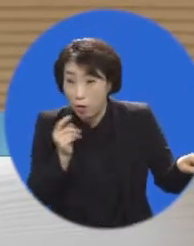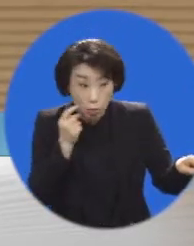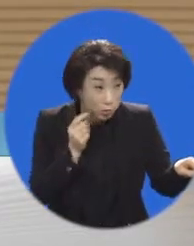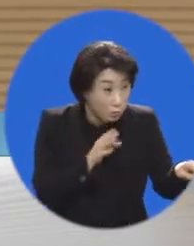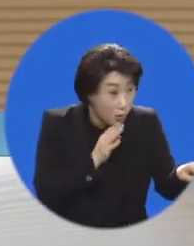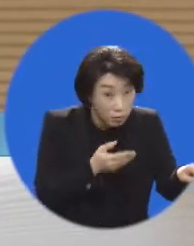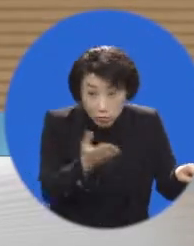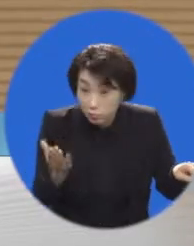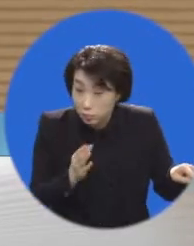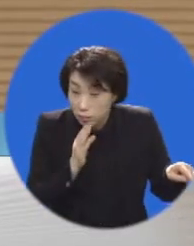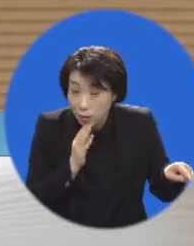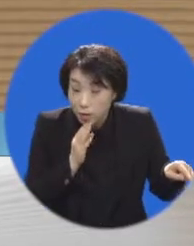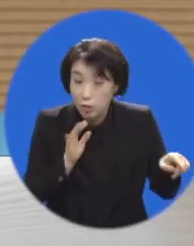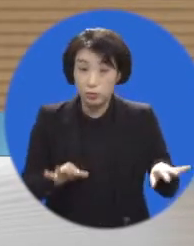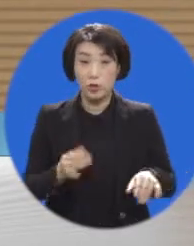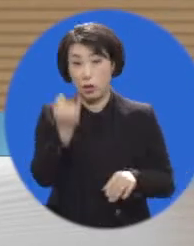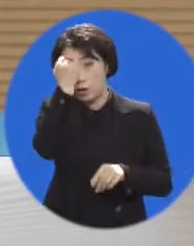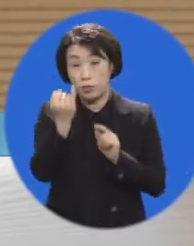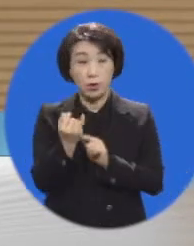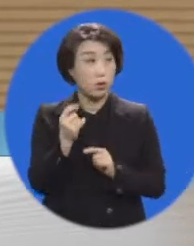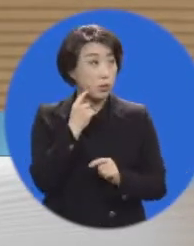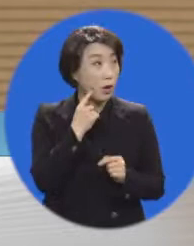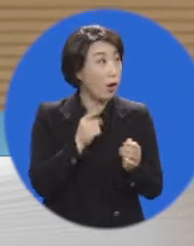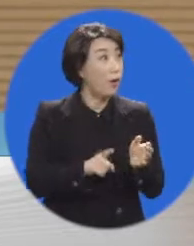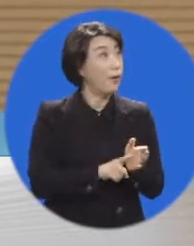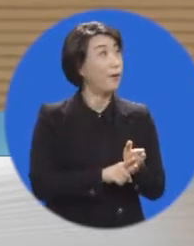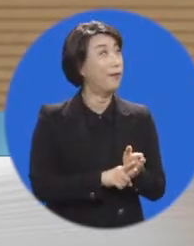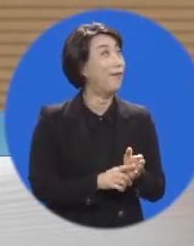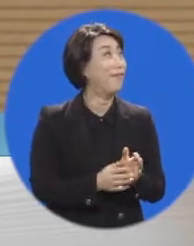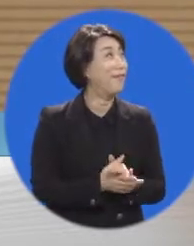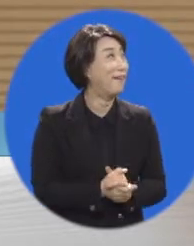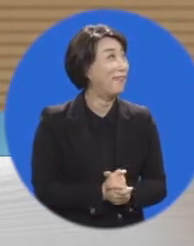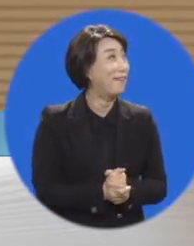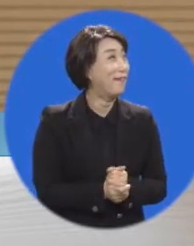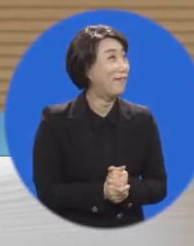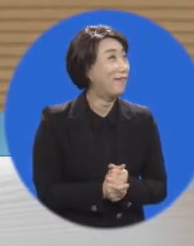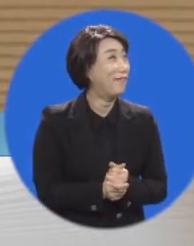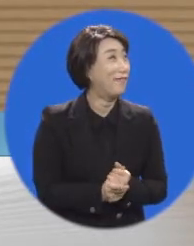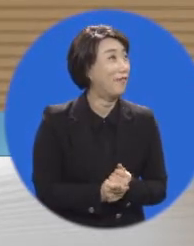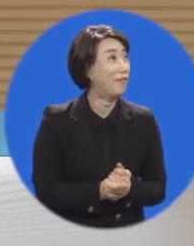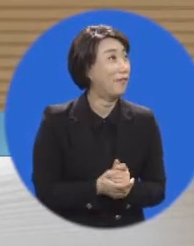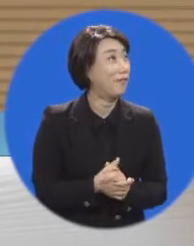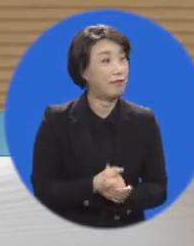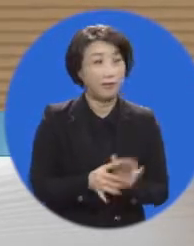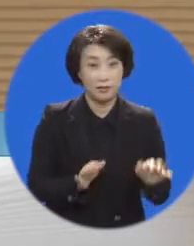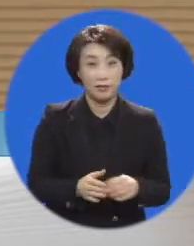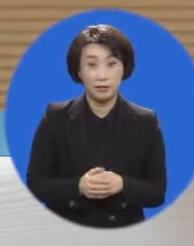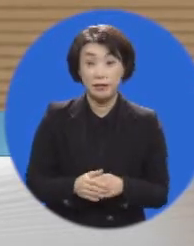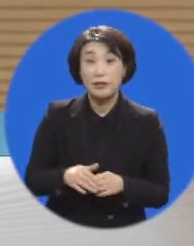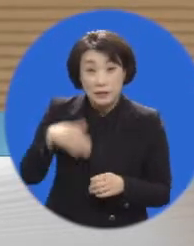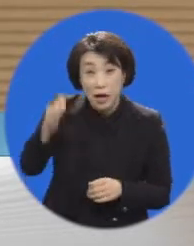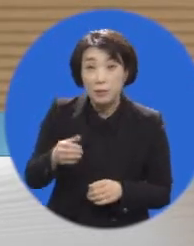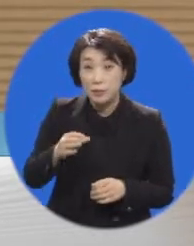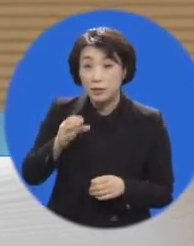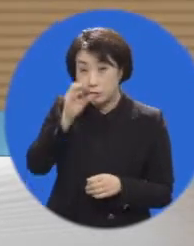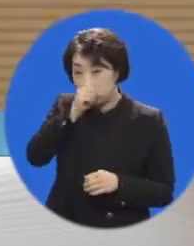거짓말이죠? 네. 거짓말이 믿어져. 이게 믿어져. 다음에 먹으면